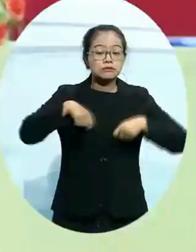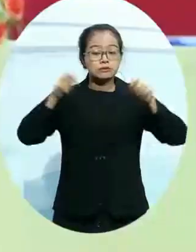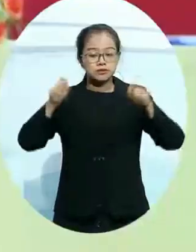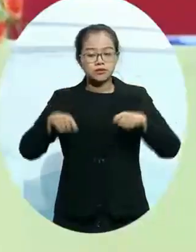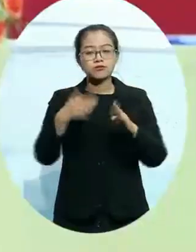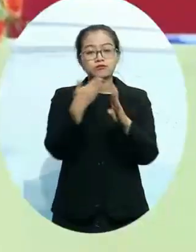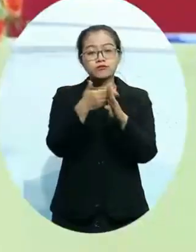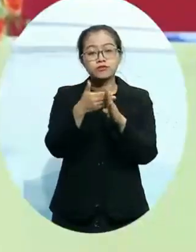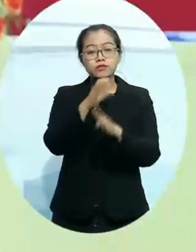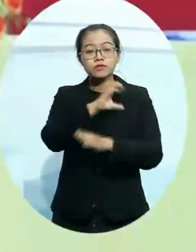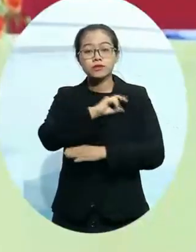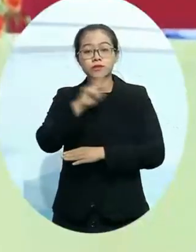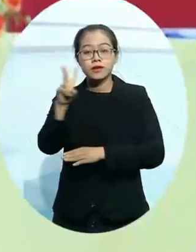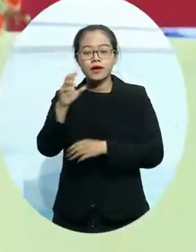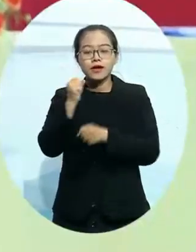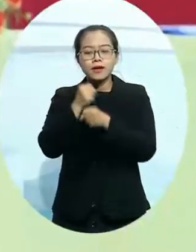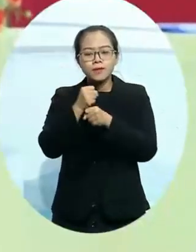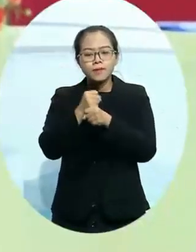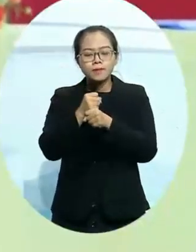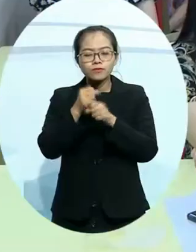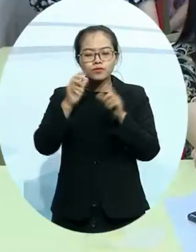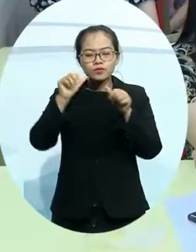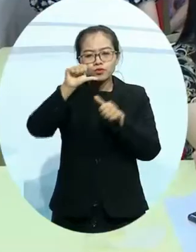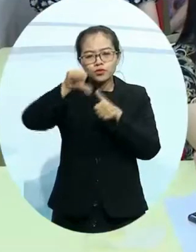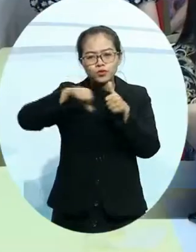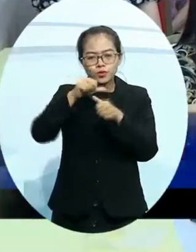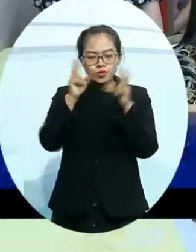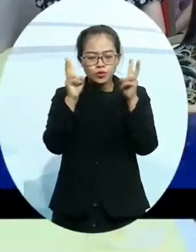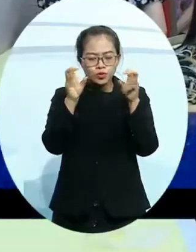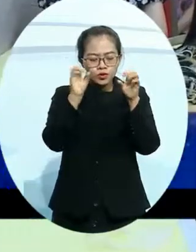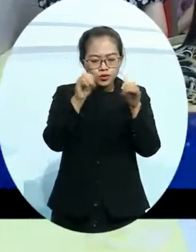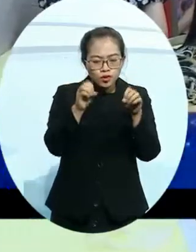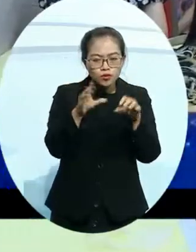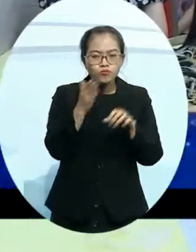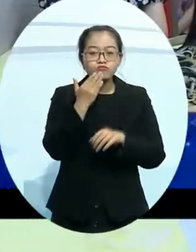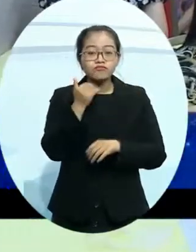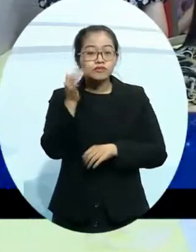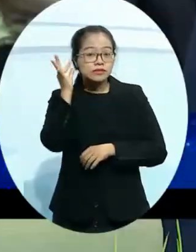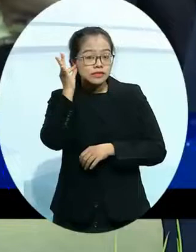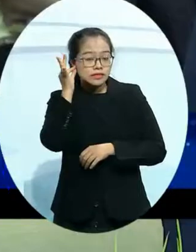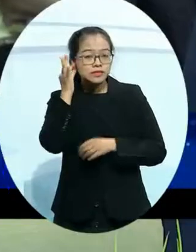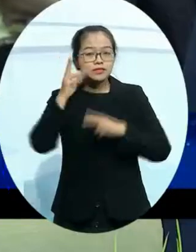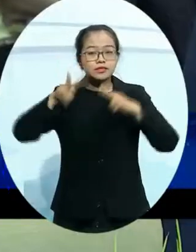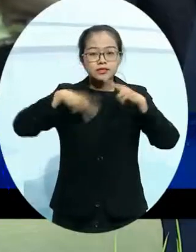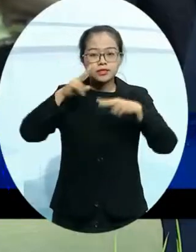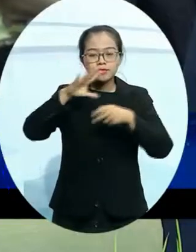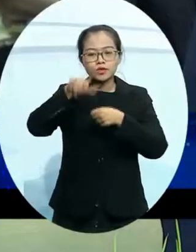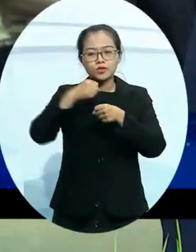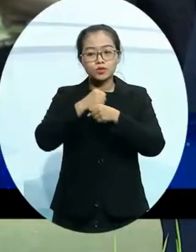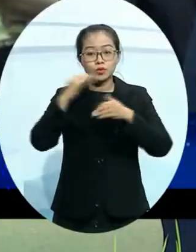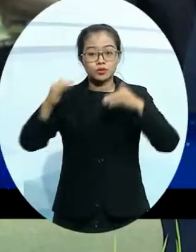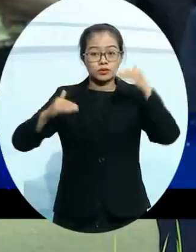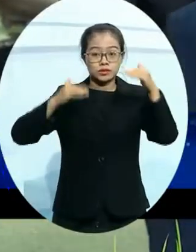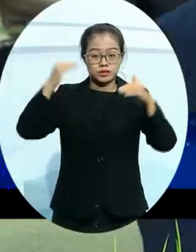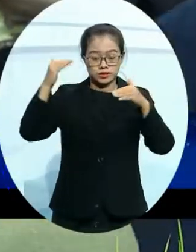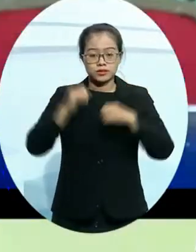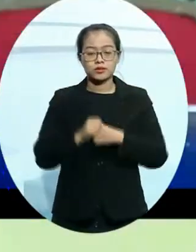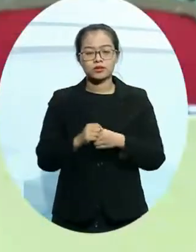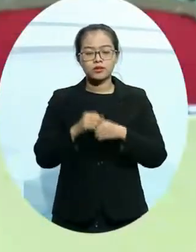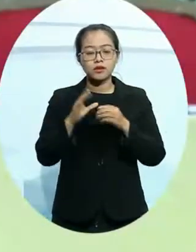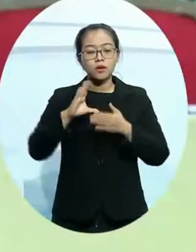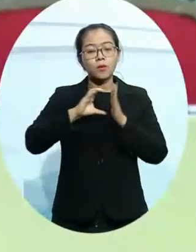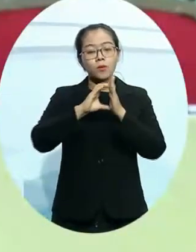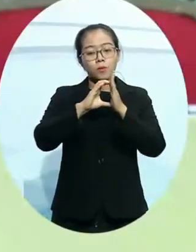trường trung học cơ sở tổ chức những chuyên đề giáo dục giới tính, tâm sinh lý tuổi dậy thì, tổ chức chương trình trao học bổng, nữ sinh viên mồ côi